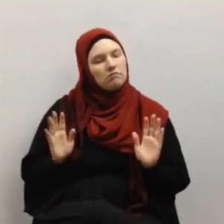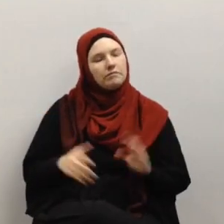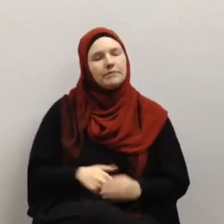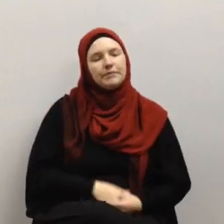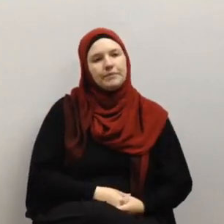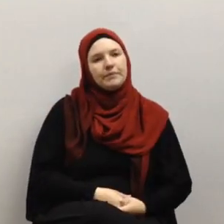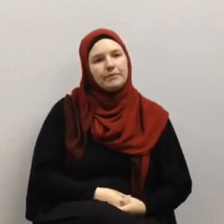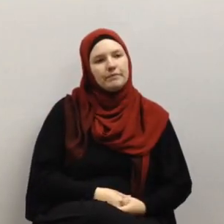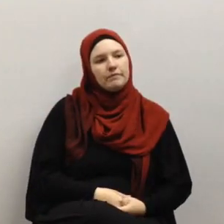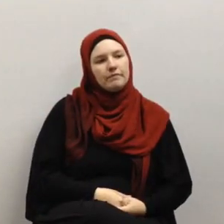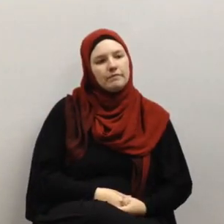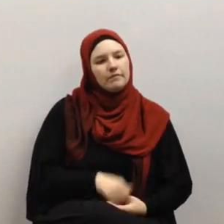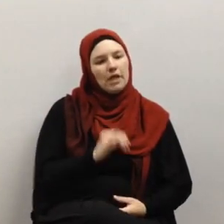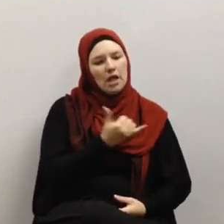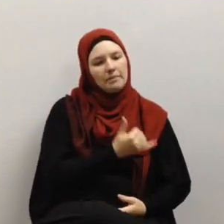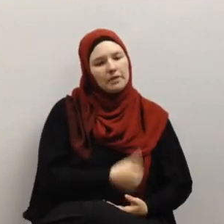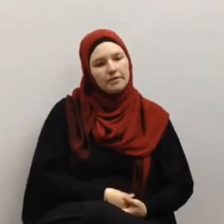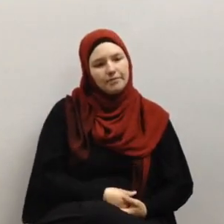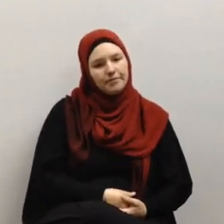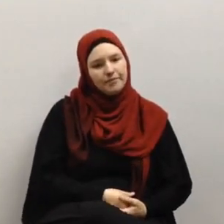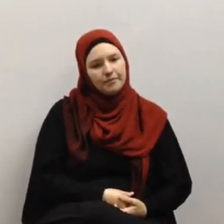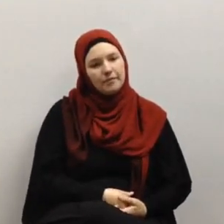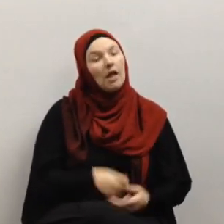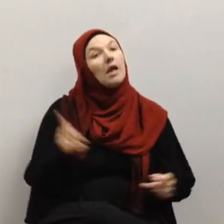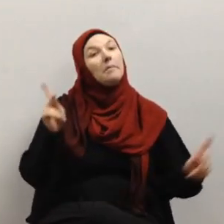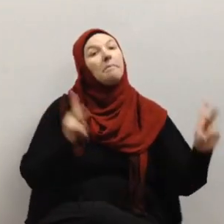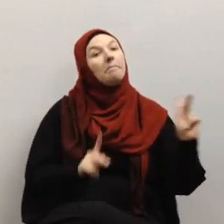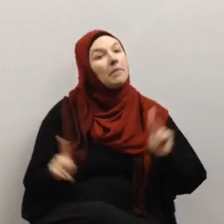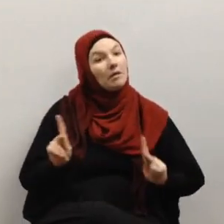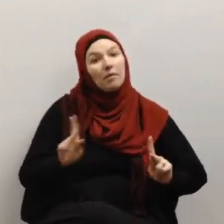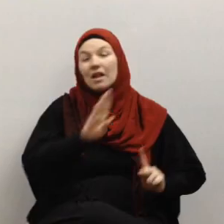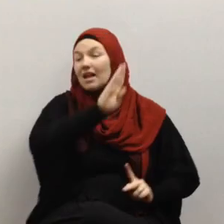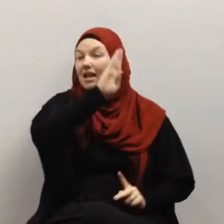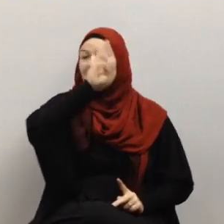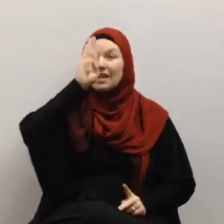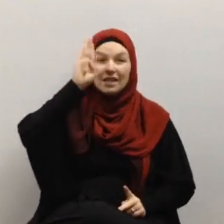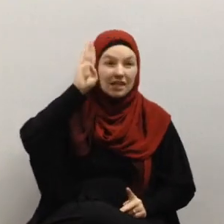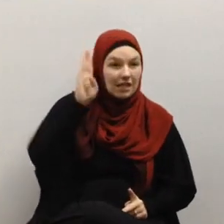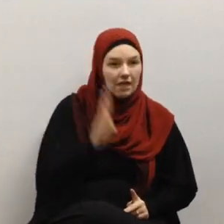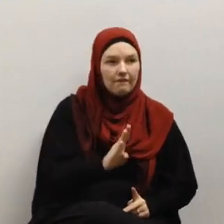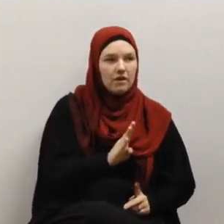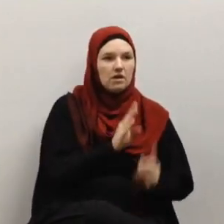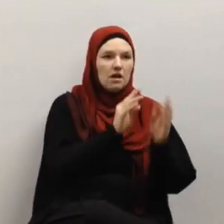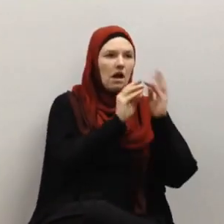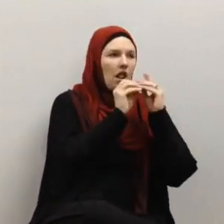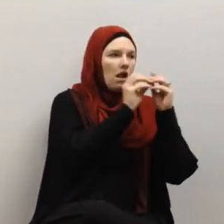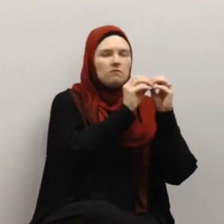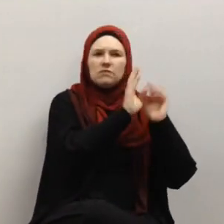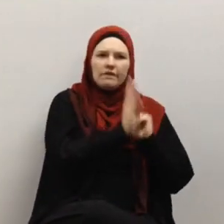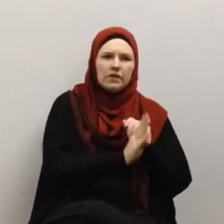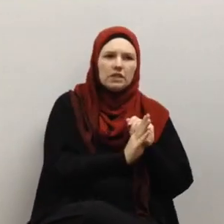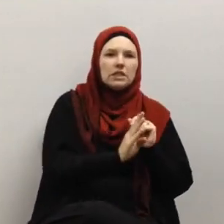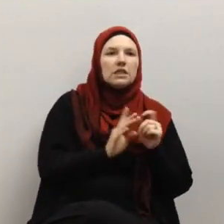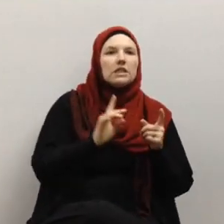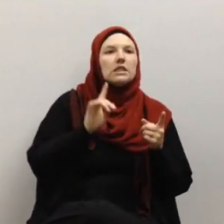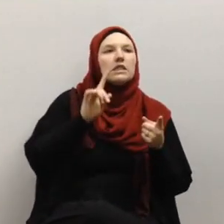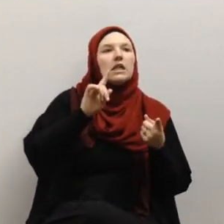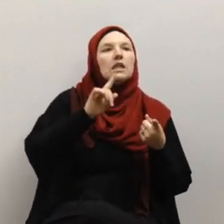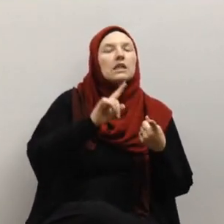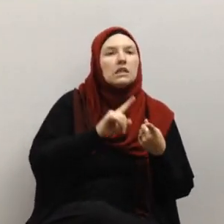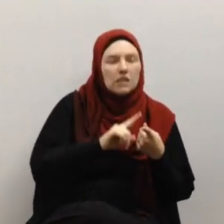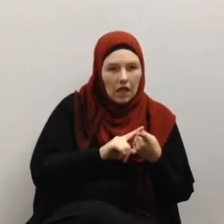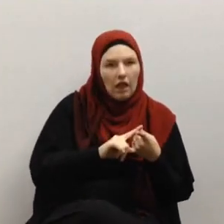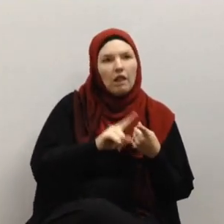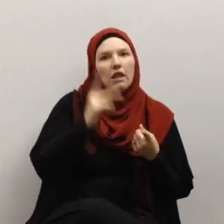لِيَحْكُمَ بَيْنَ النَّاسِ فِي مَا اخْتَلَفُوا فِيهِ And people never got into disputes until they got clear signs